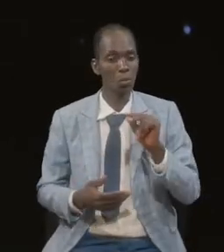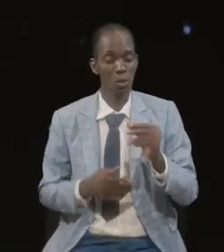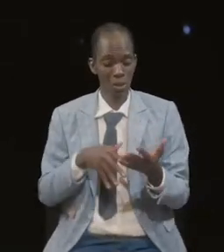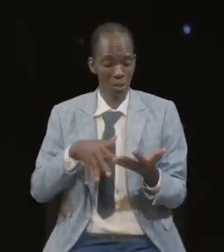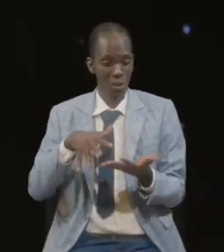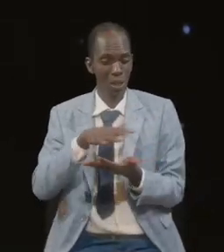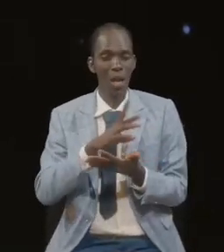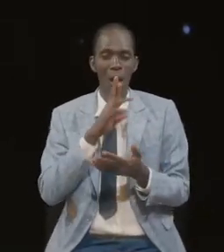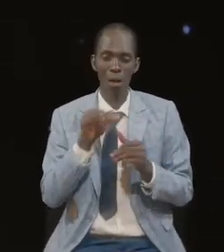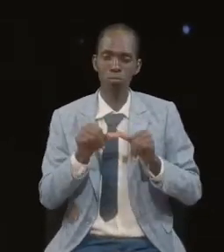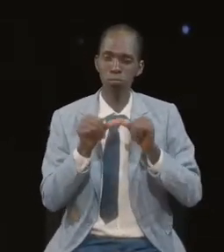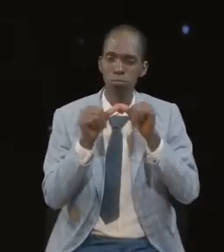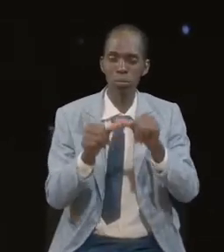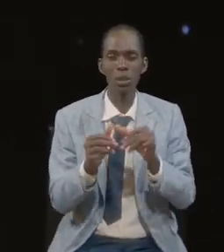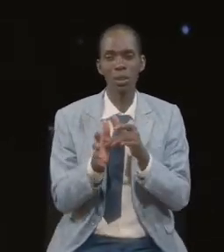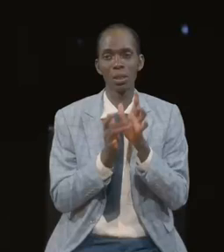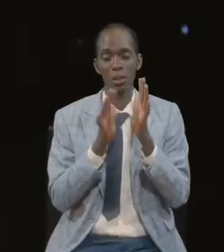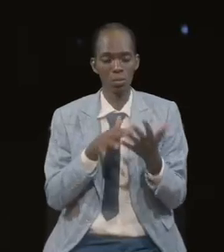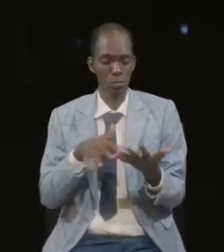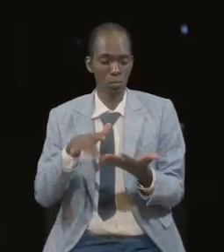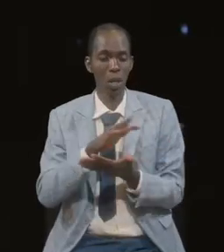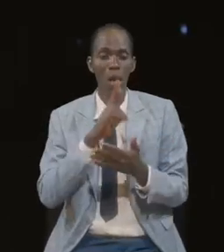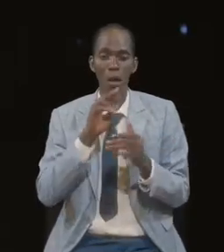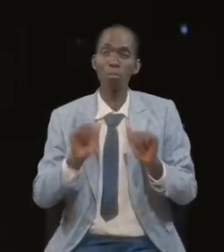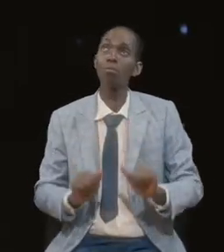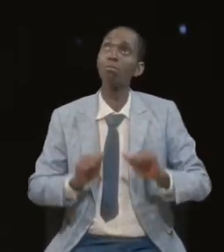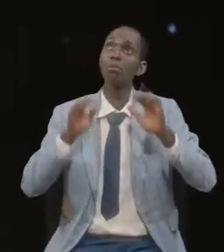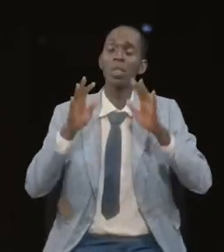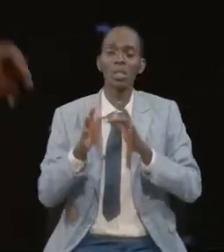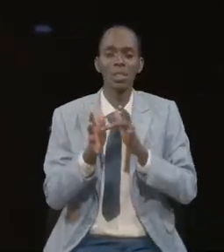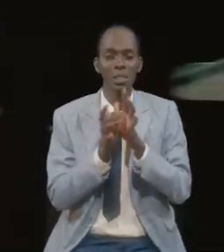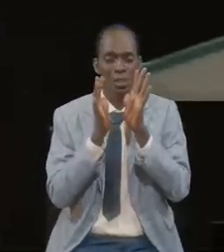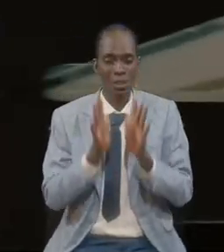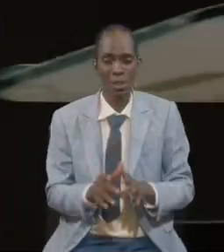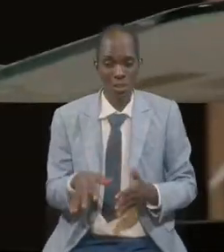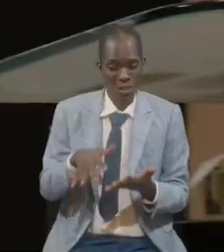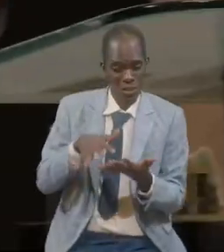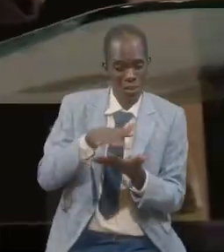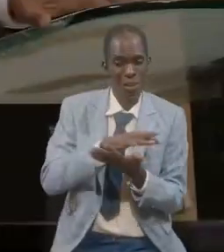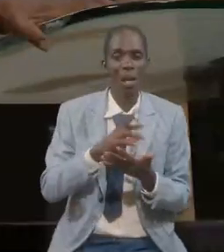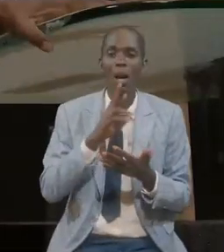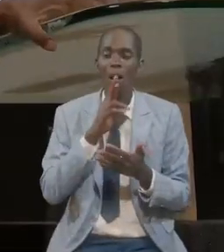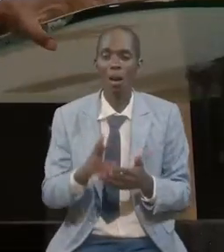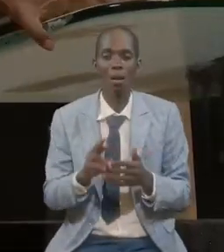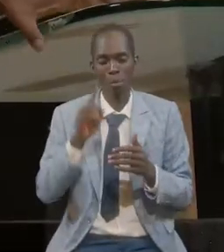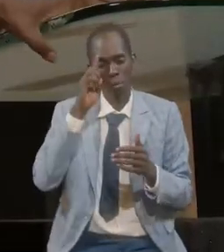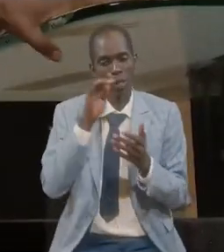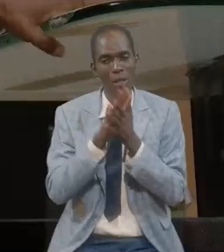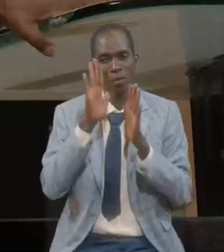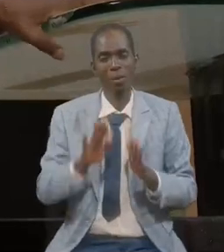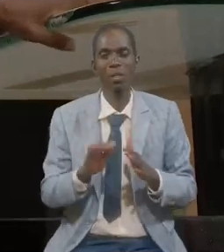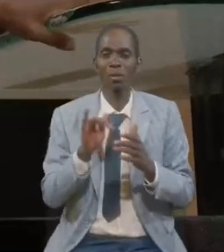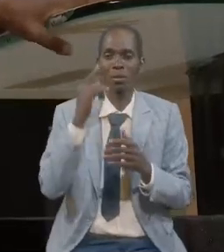croyants constants, ce sont des croyants consacrés et sont des croyants consacrés, dévoués au